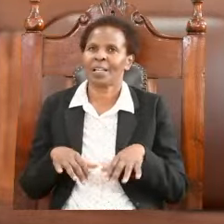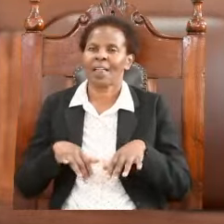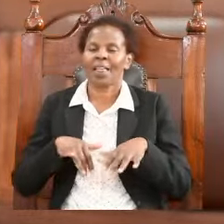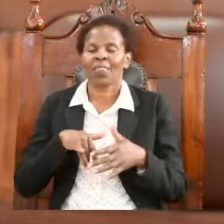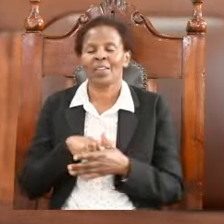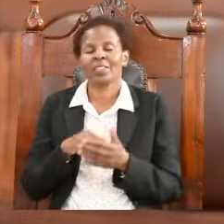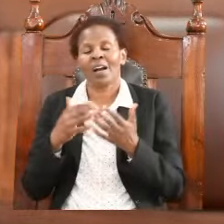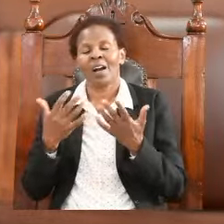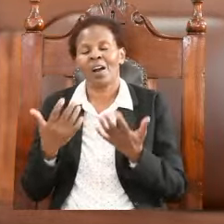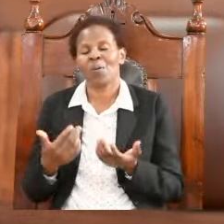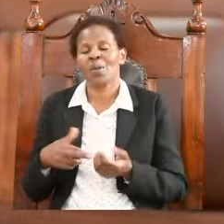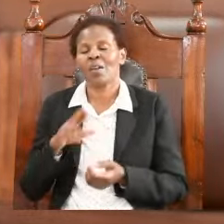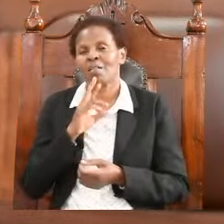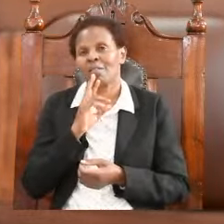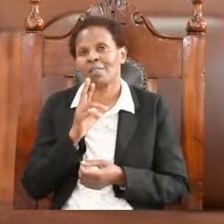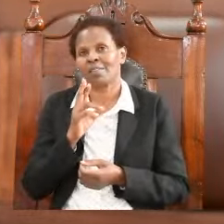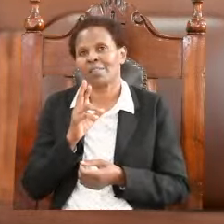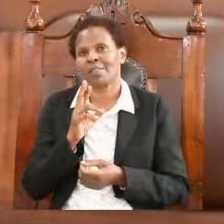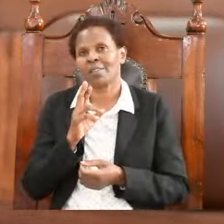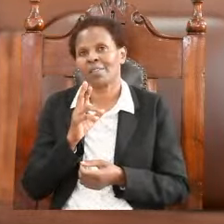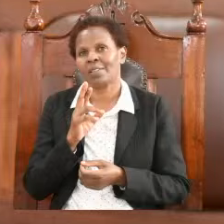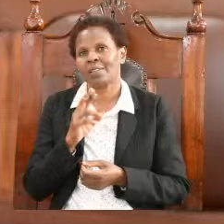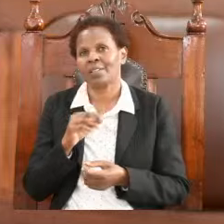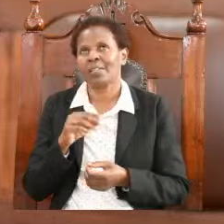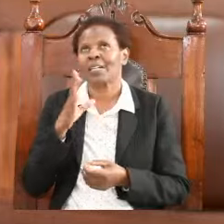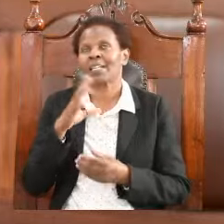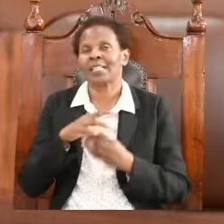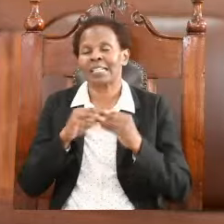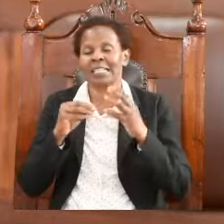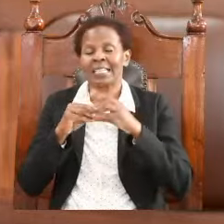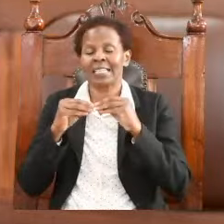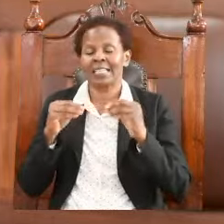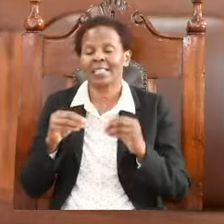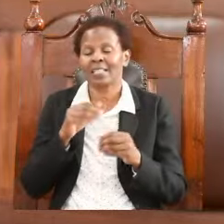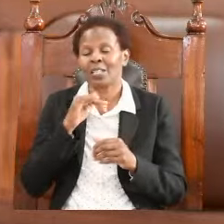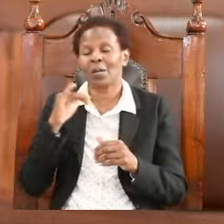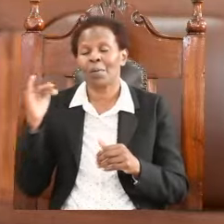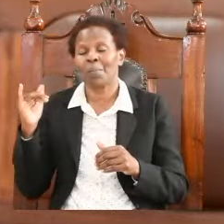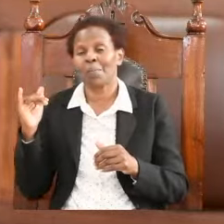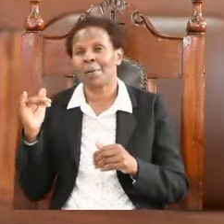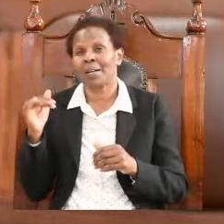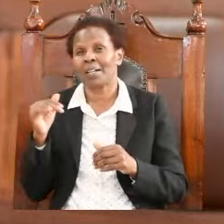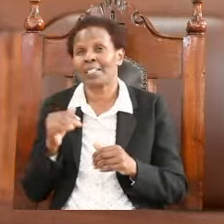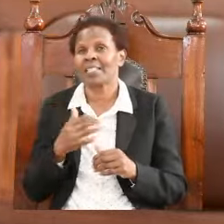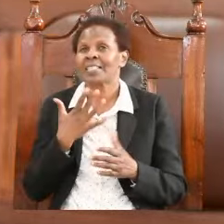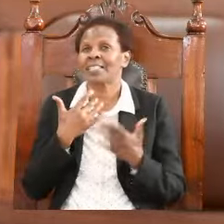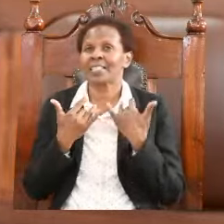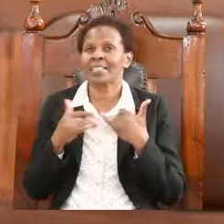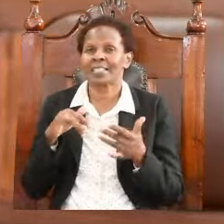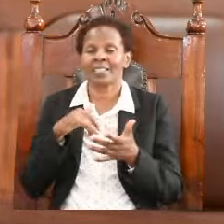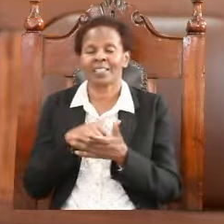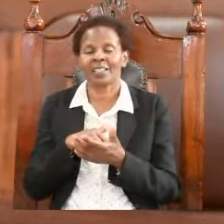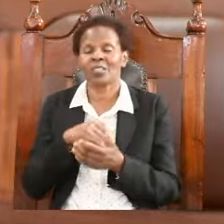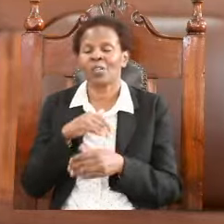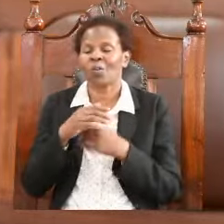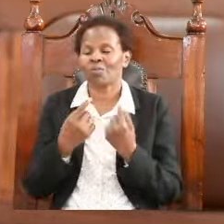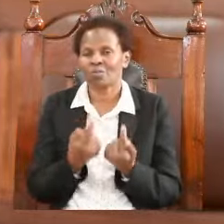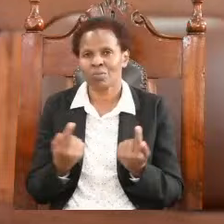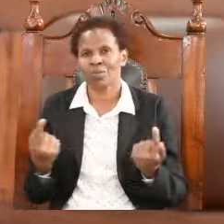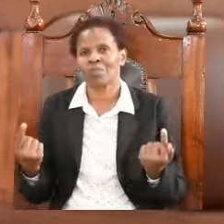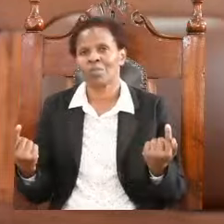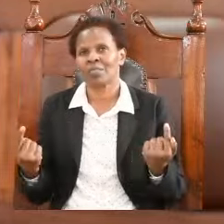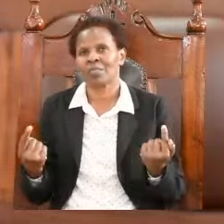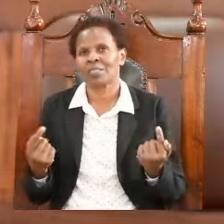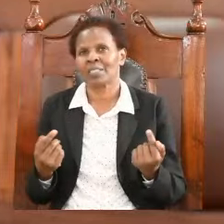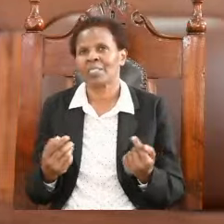ithui tukoragwo tuhana ngai akiumba mundu atumbire erigireire ati o umwe witu